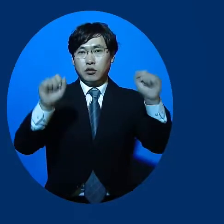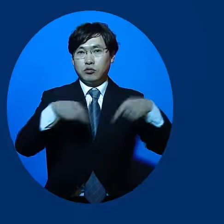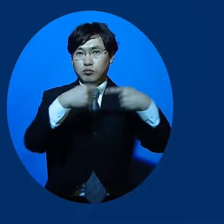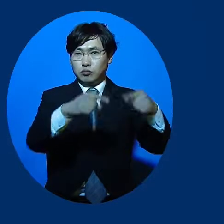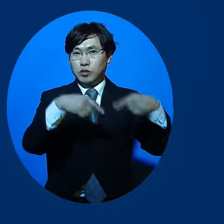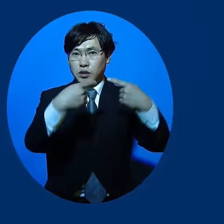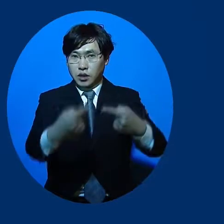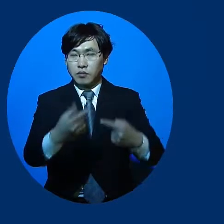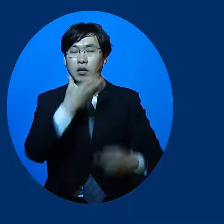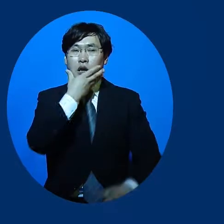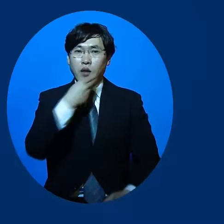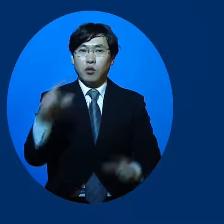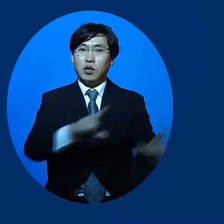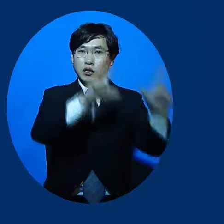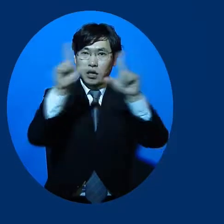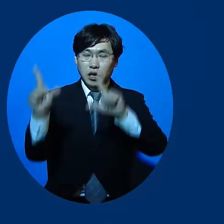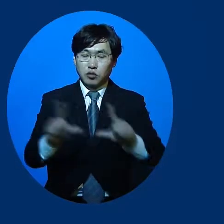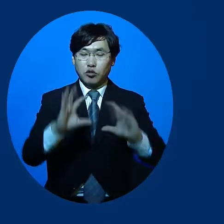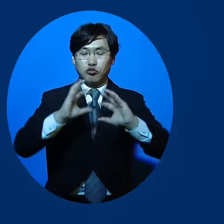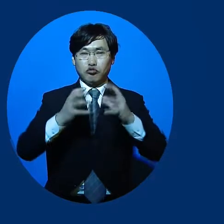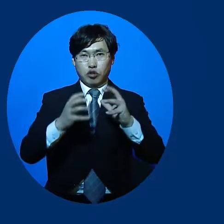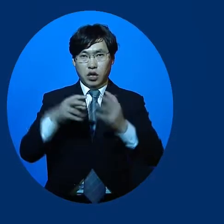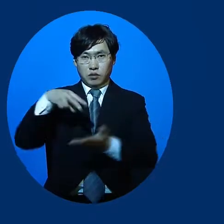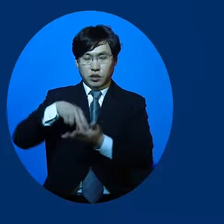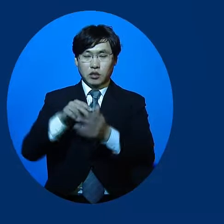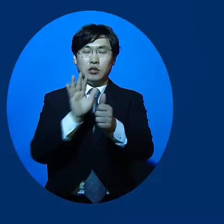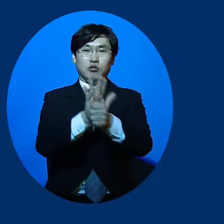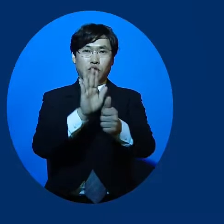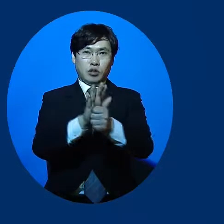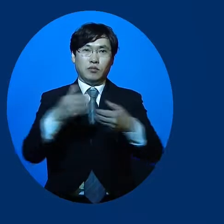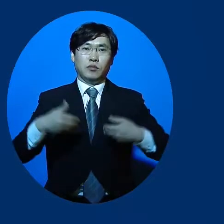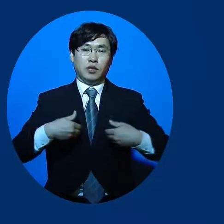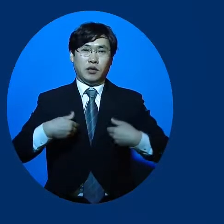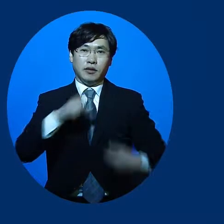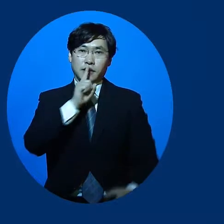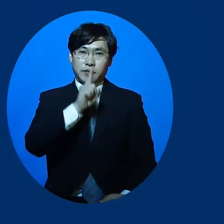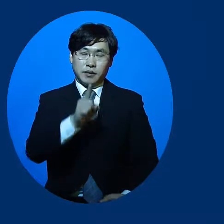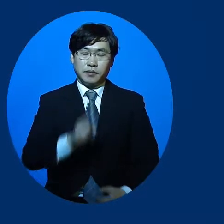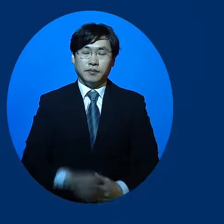건강하게 살 수 있도록 국가가 지원을 해야 한다는 것입니다.